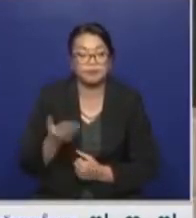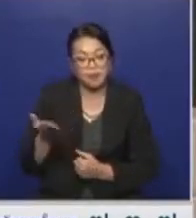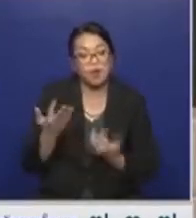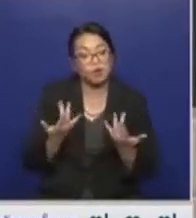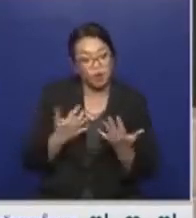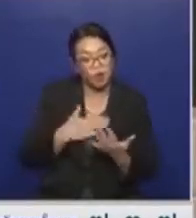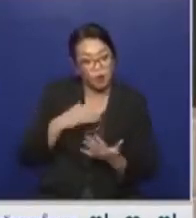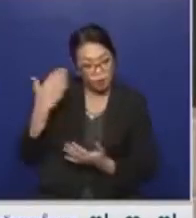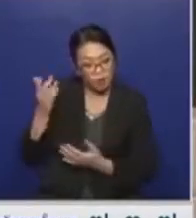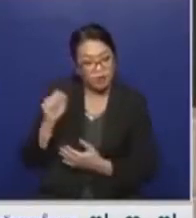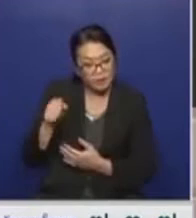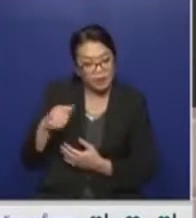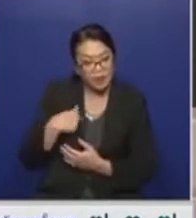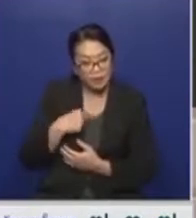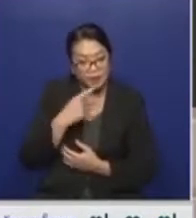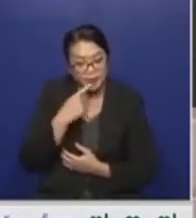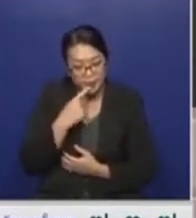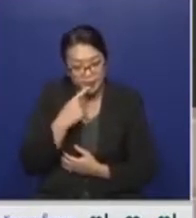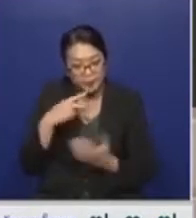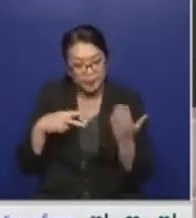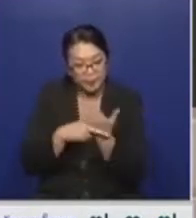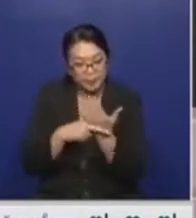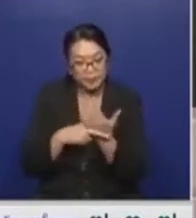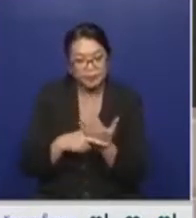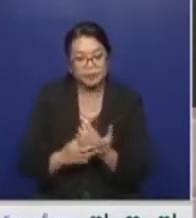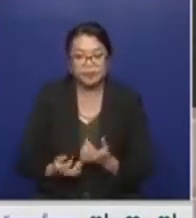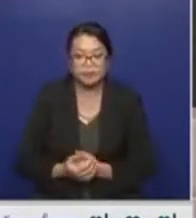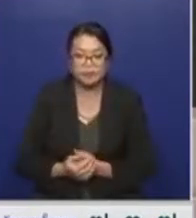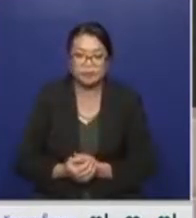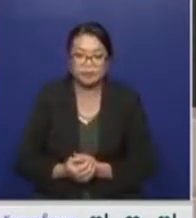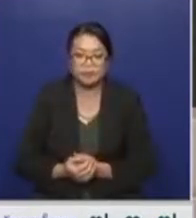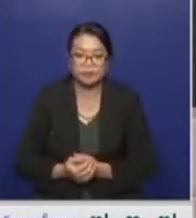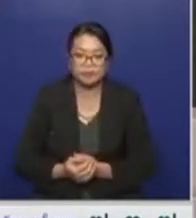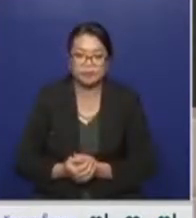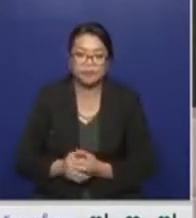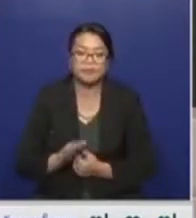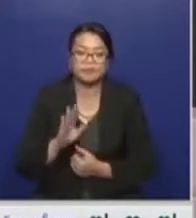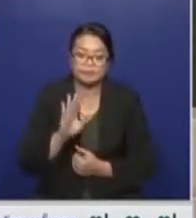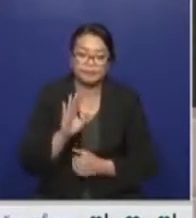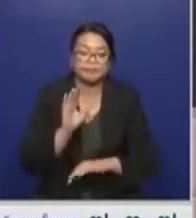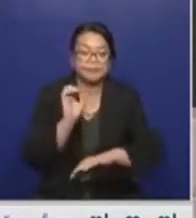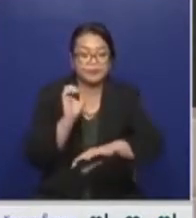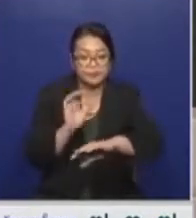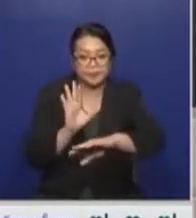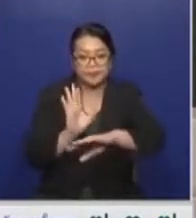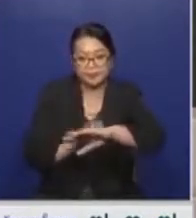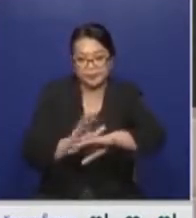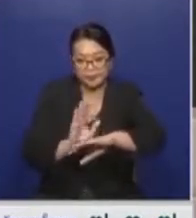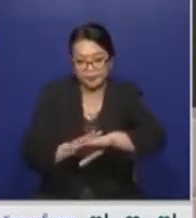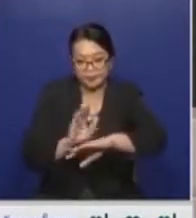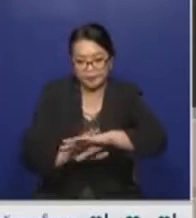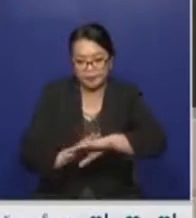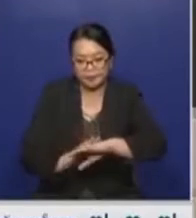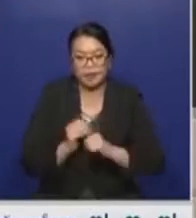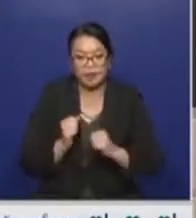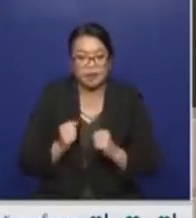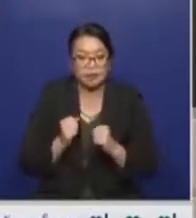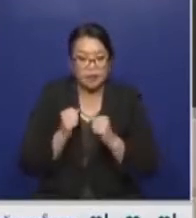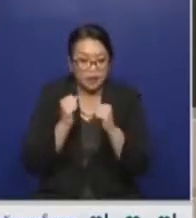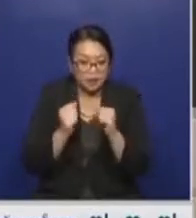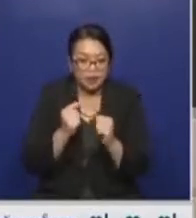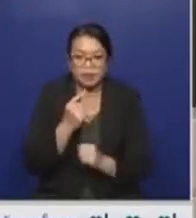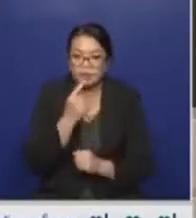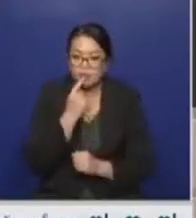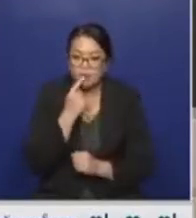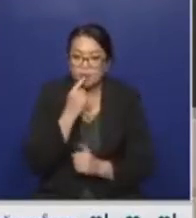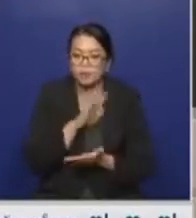ะ ต้องขออนุญาตแนะนำนะครับว่าเราต้องพยายามหลีกเลี่ยง